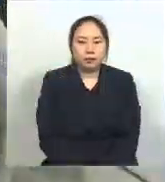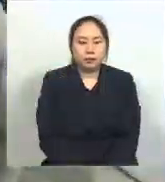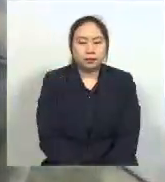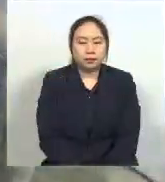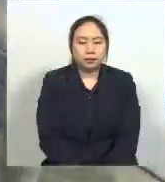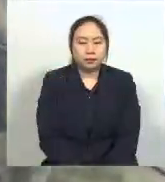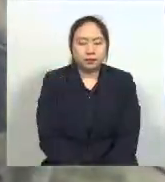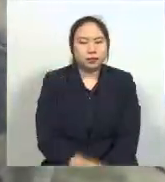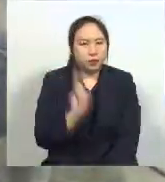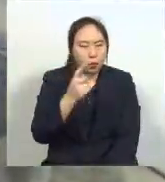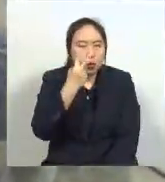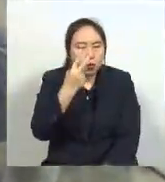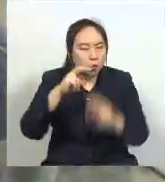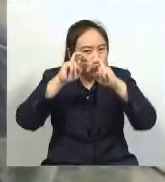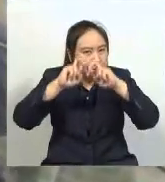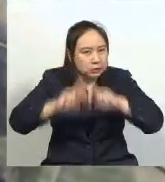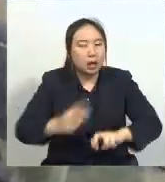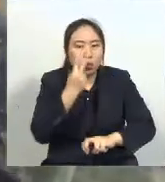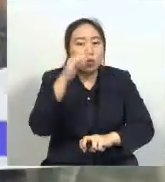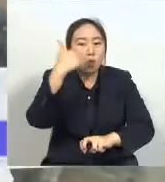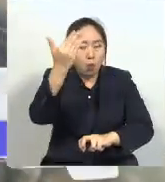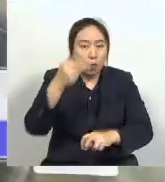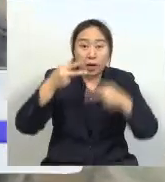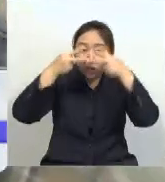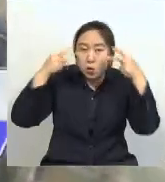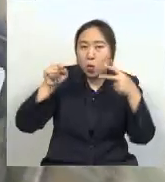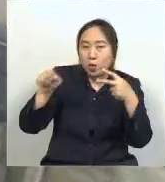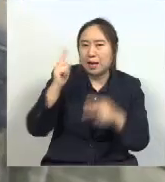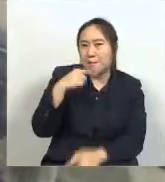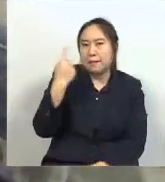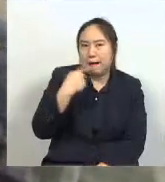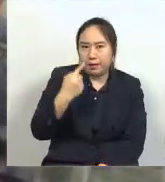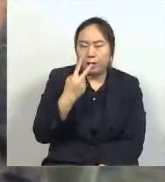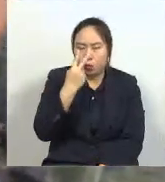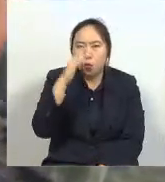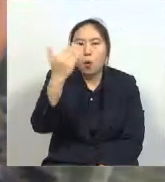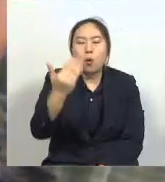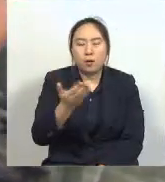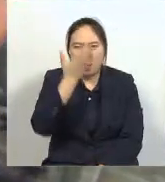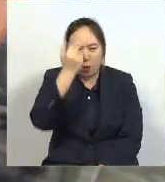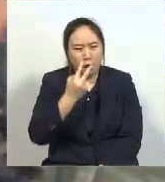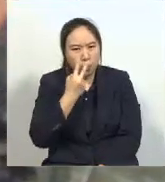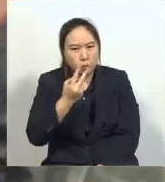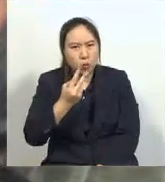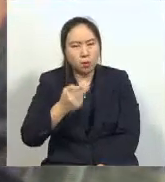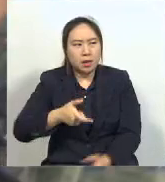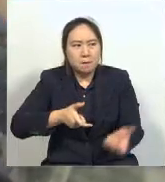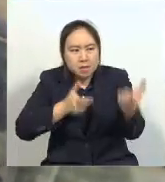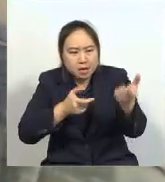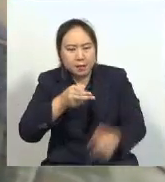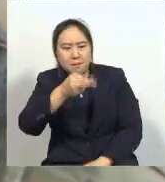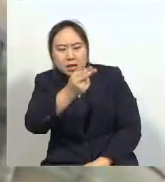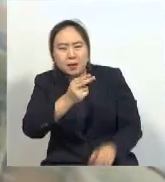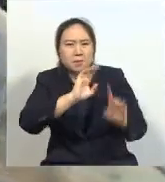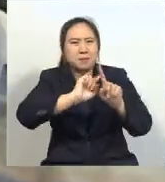ต้องไปวิเคราะห์นะครับว่ากลุ่มคนร้ายเป็นใครนะครับเพราะว่าได้ใช้อาวุธหลายชนิดด้วยกันน